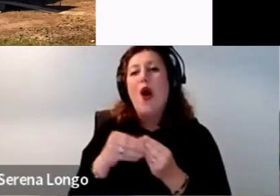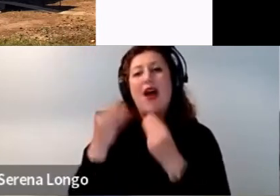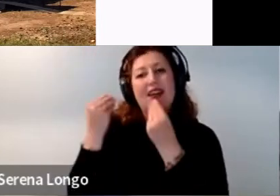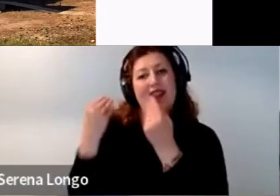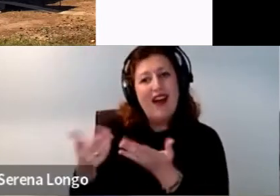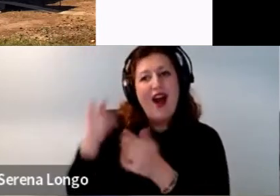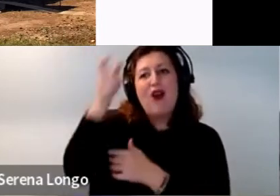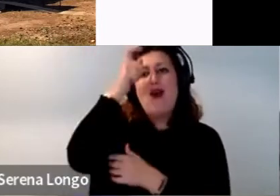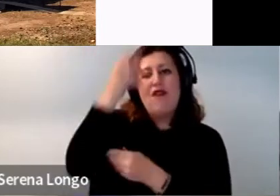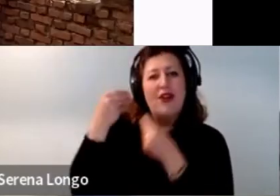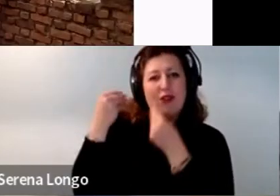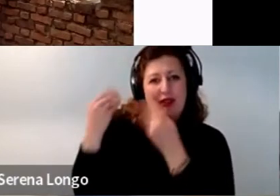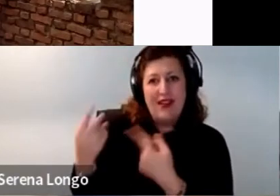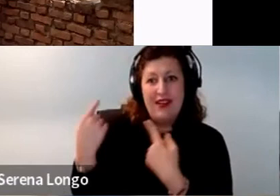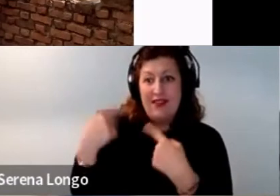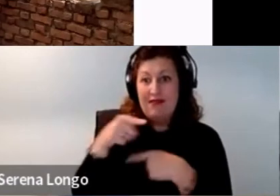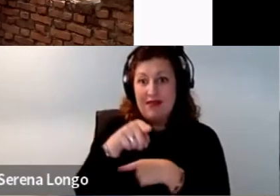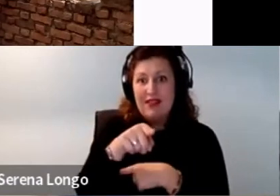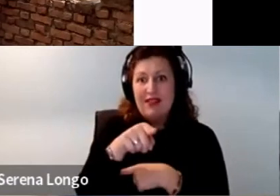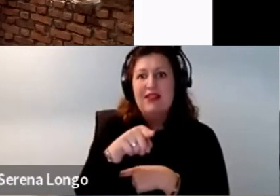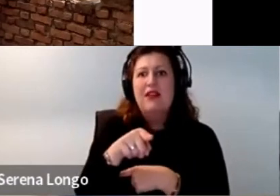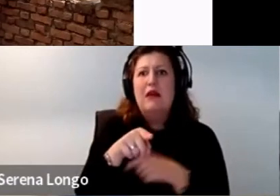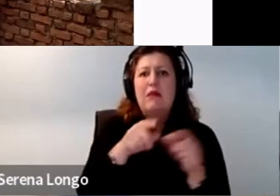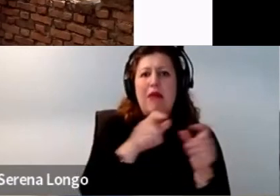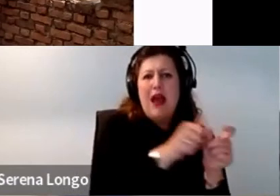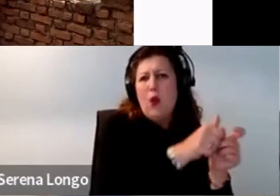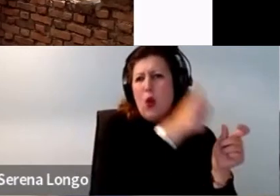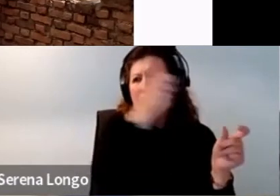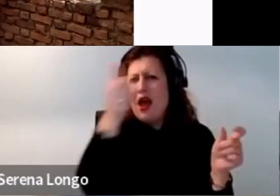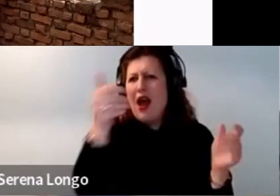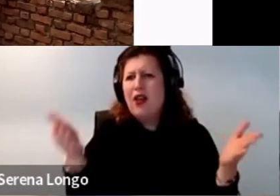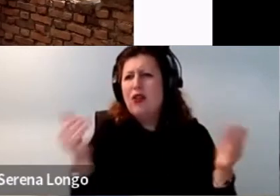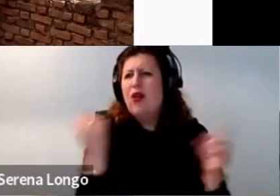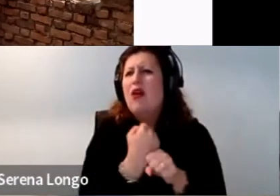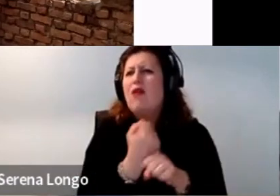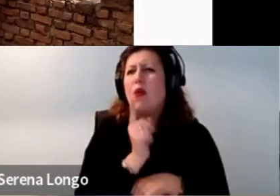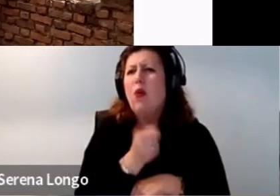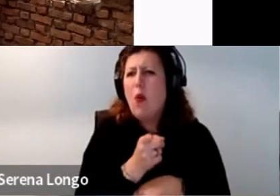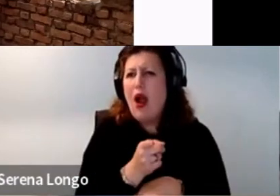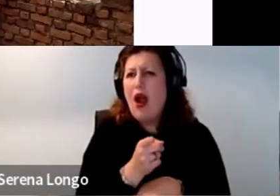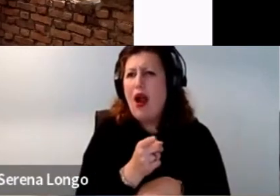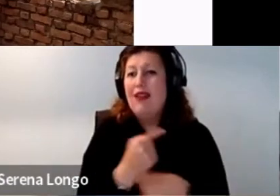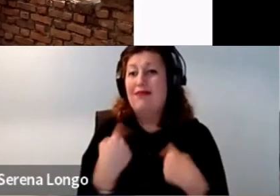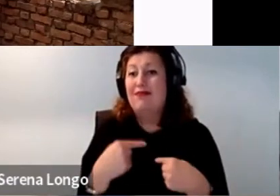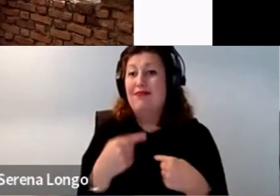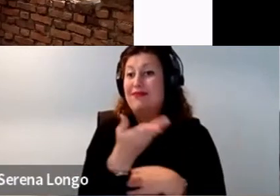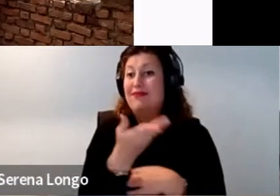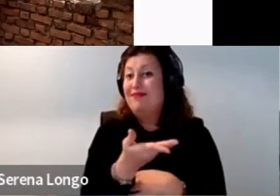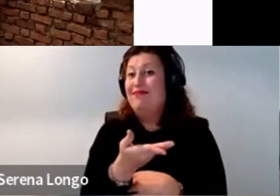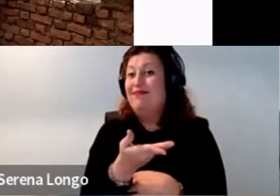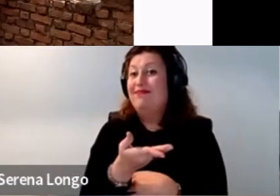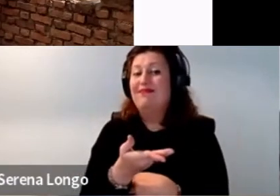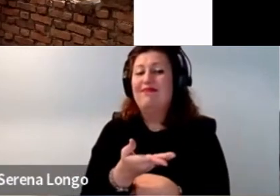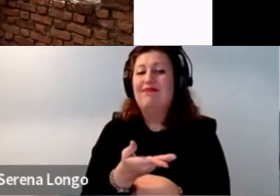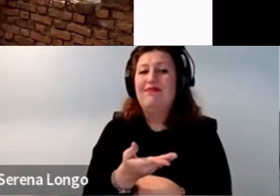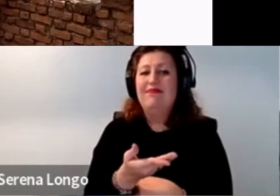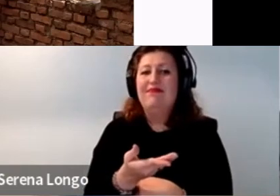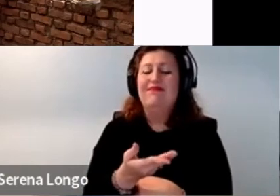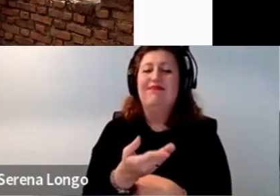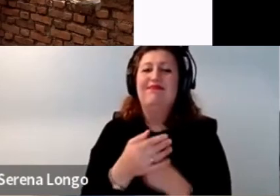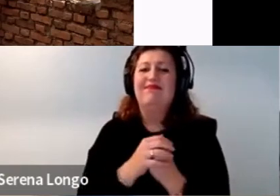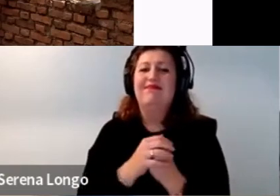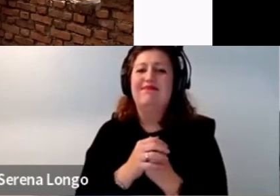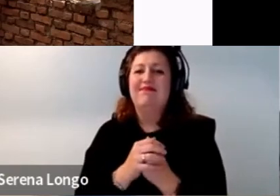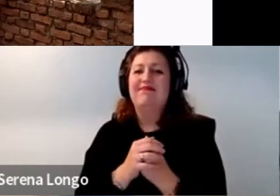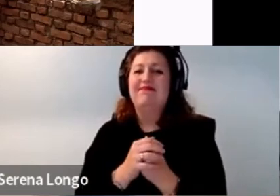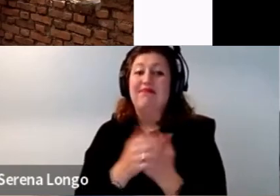al governo. Nel mezzo, nel frattempo, ci sono stati i lavori. Celebre è